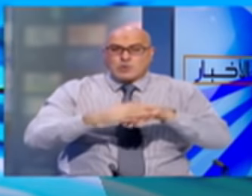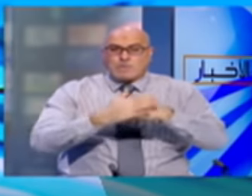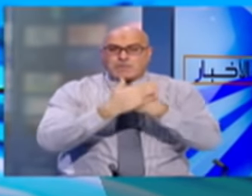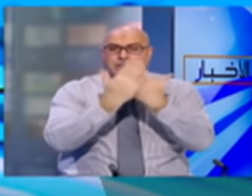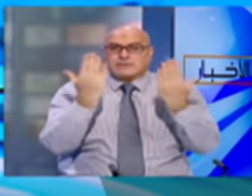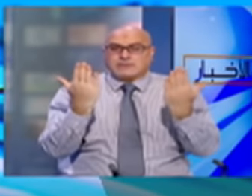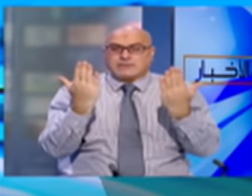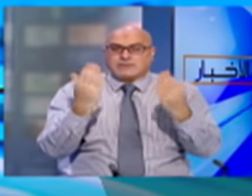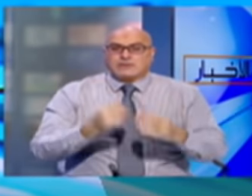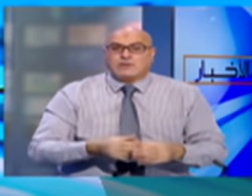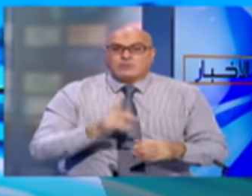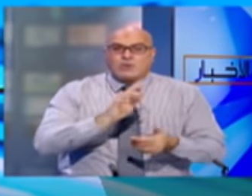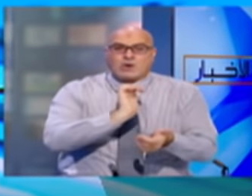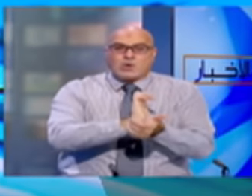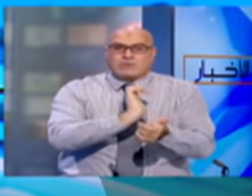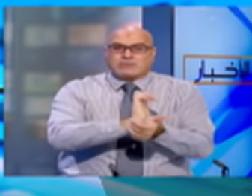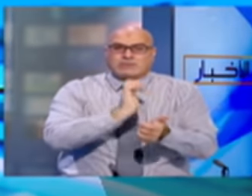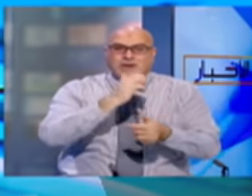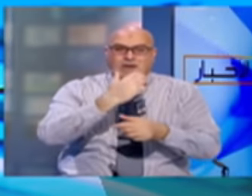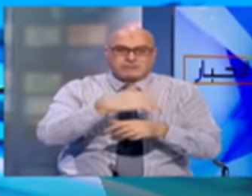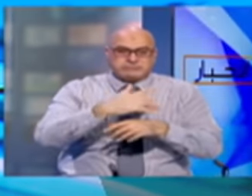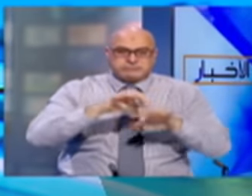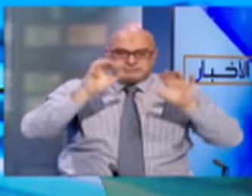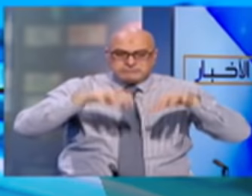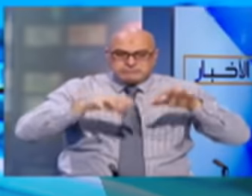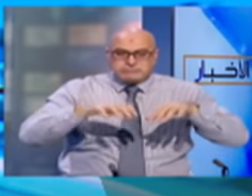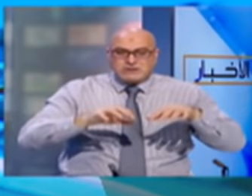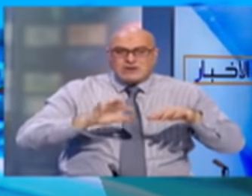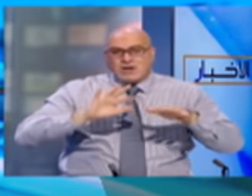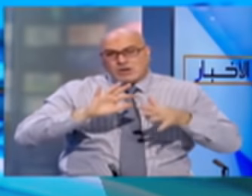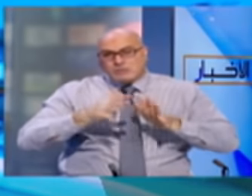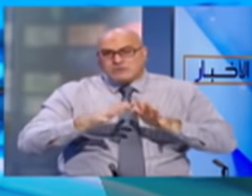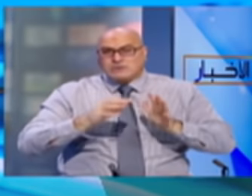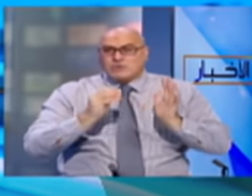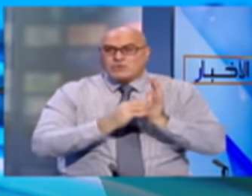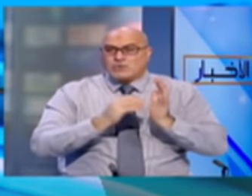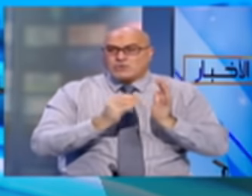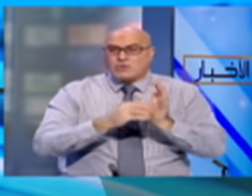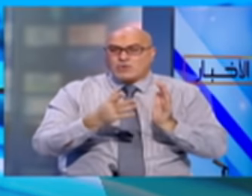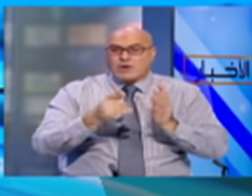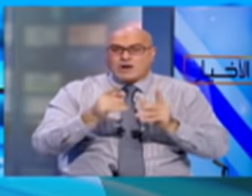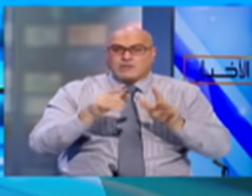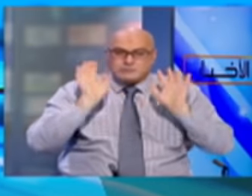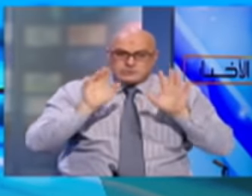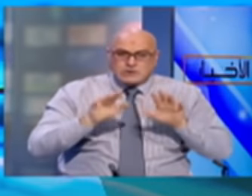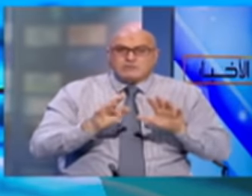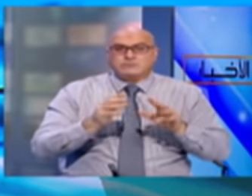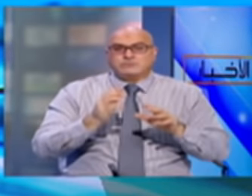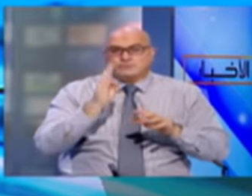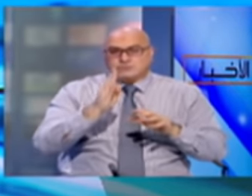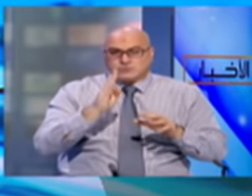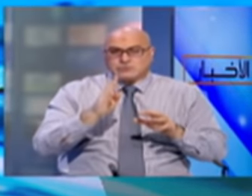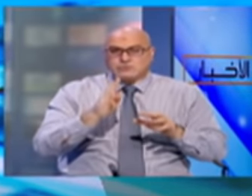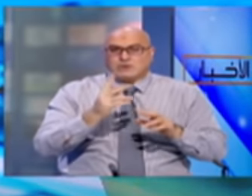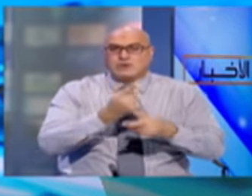صباحا نظرا لتأخر سقوط الأمطار، مع إمكانية تكرارها متى دعت الحاجة لذلك حسب ما